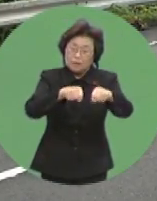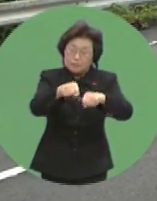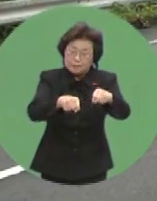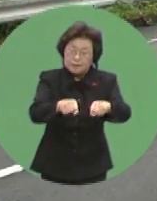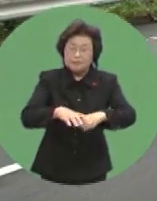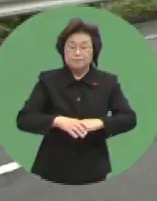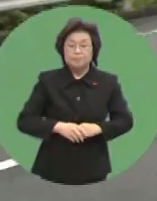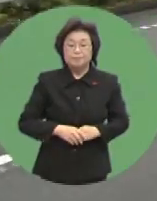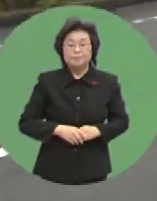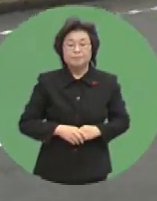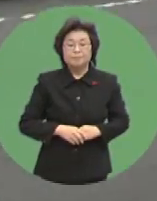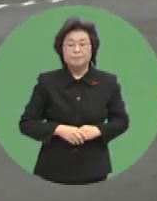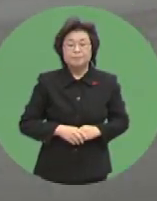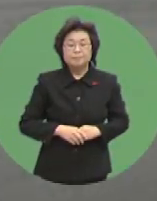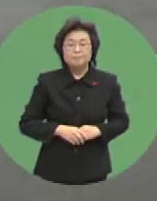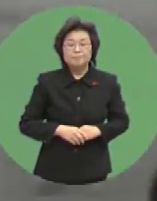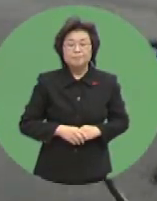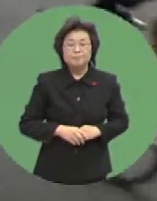ました。